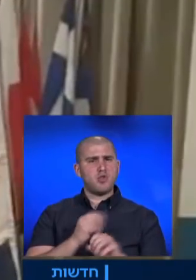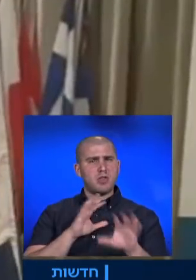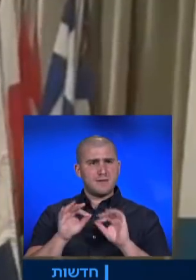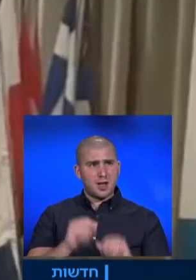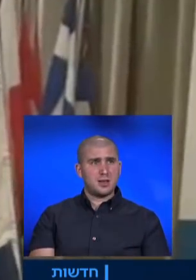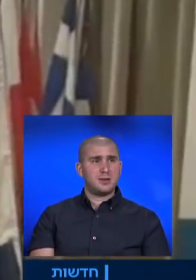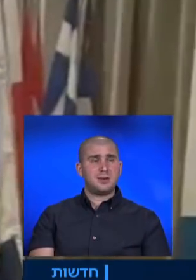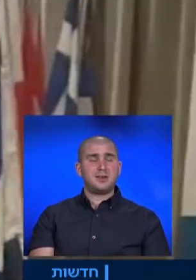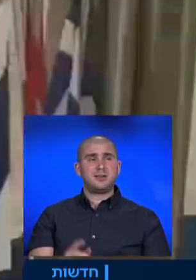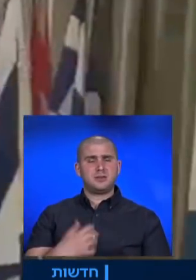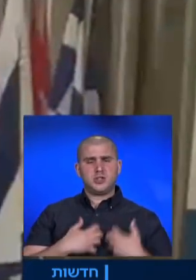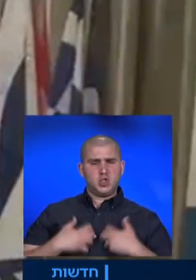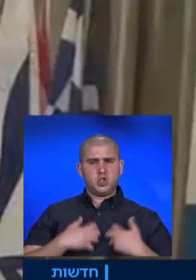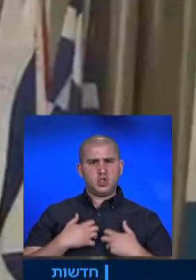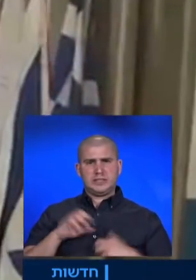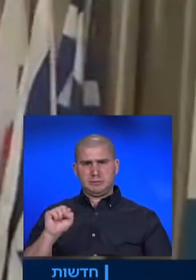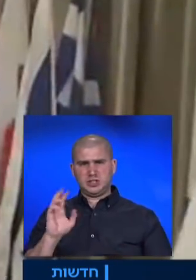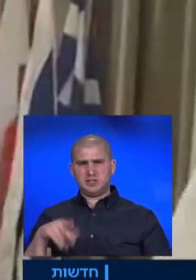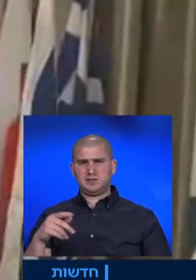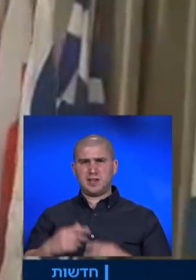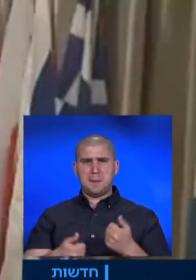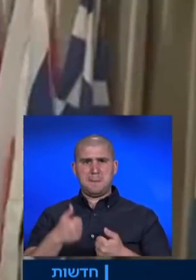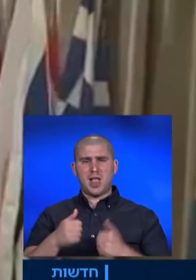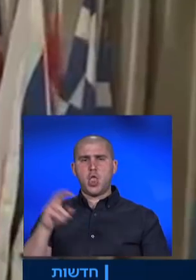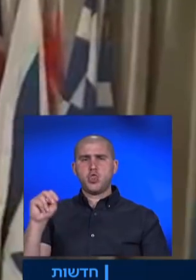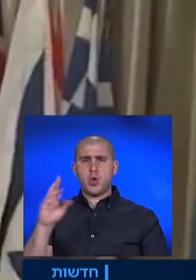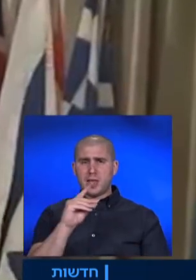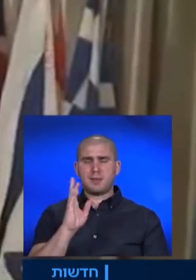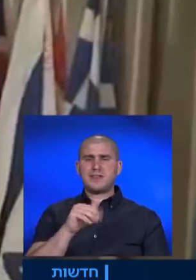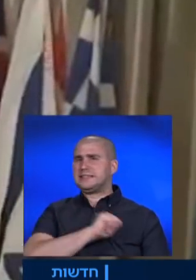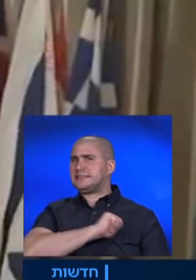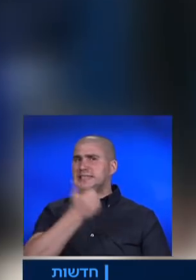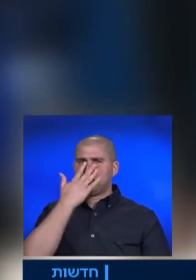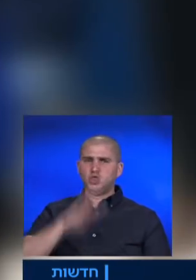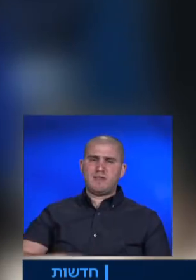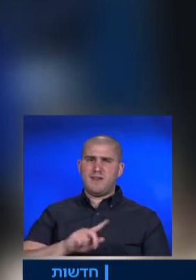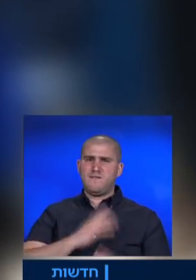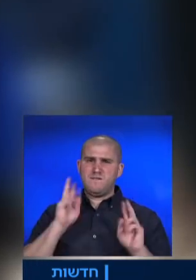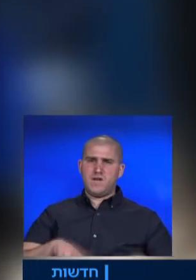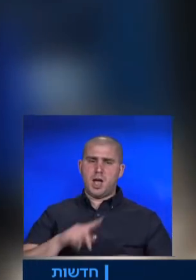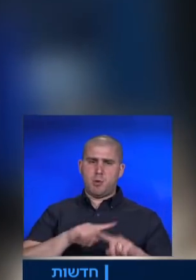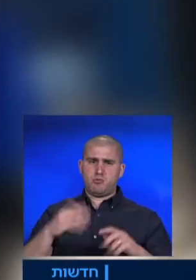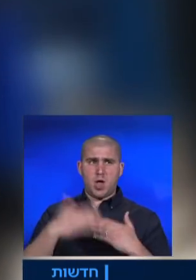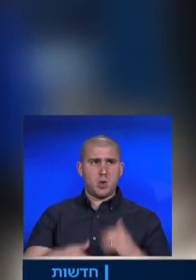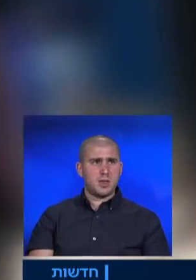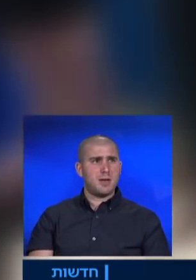ספיצ'קוב לבין מתחרתה העיקרית, נוי דריאן, קבעה סיי שפל חדשים בחודשים האחרונים.